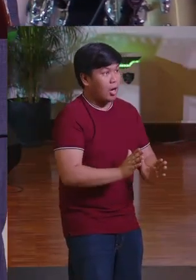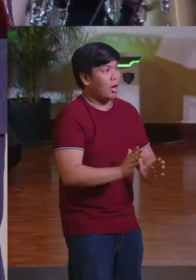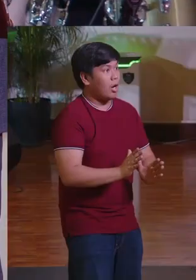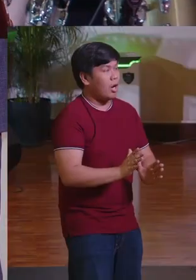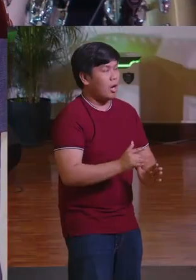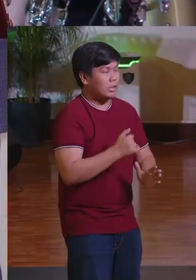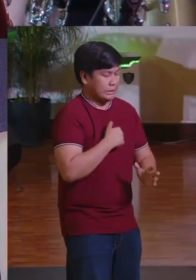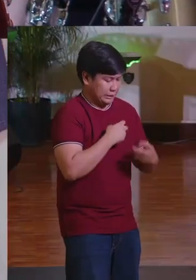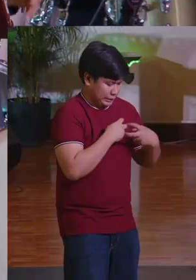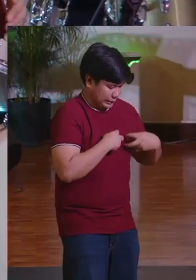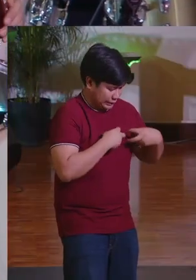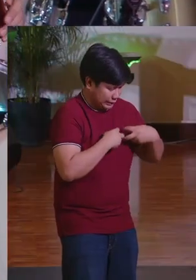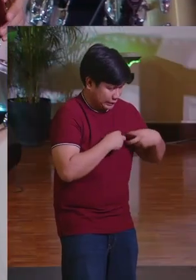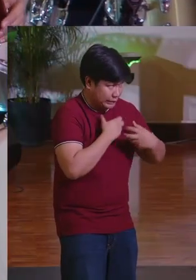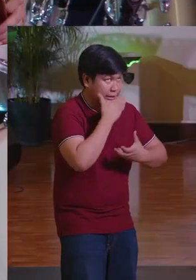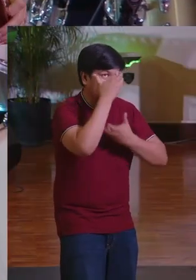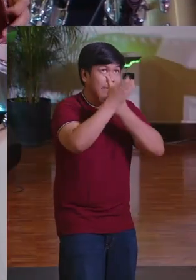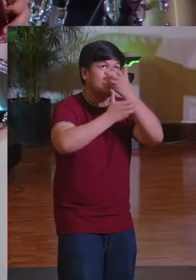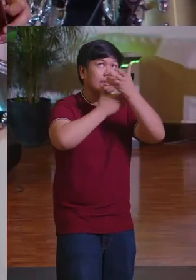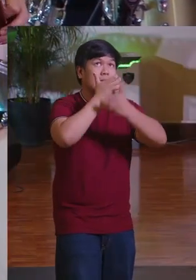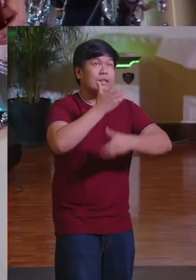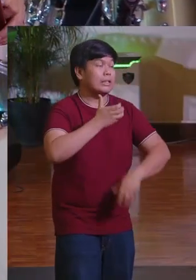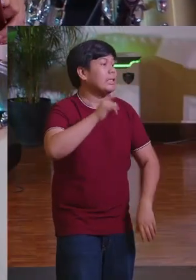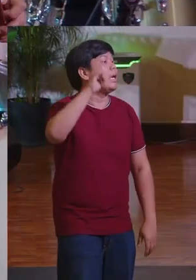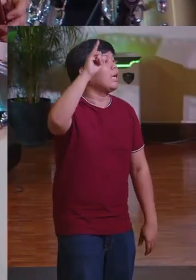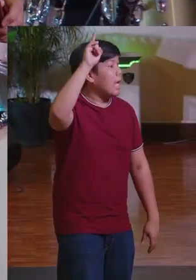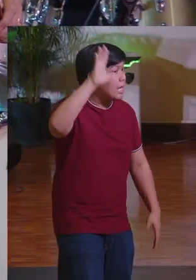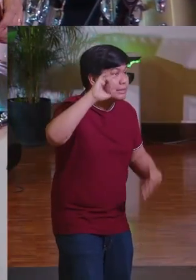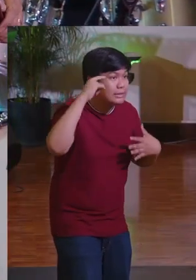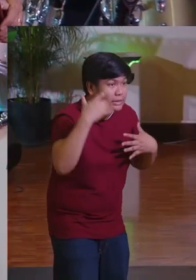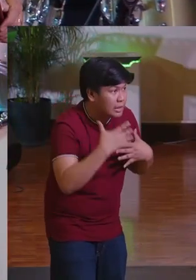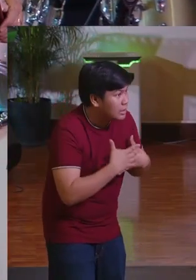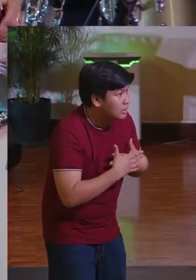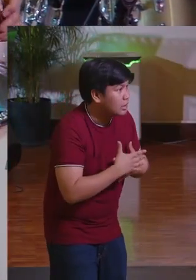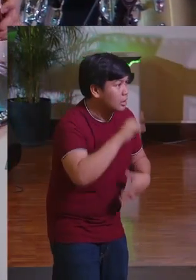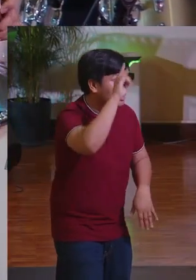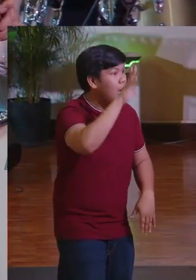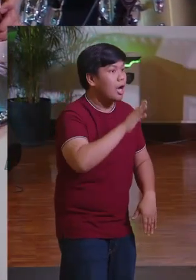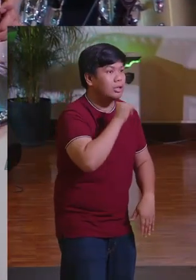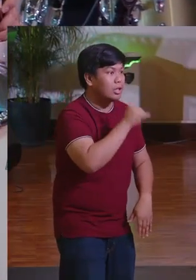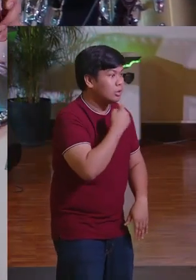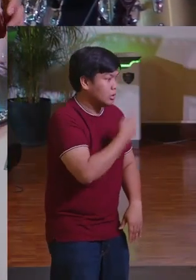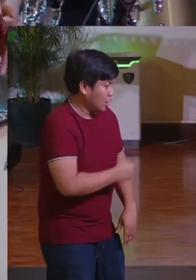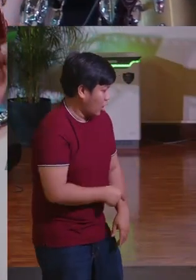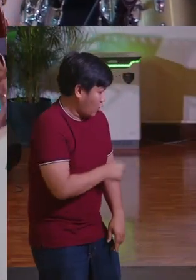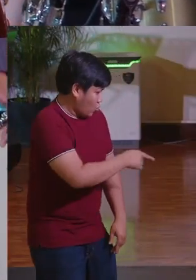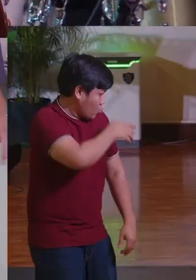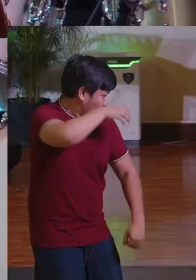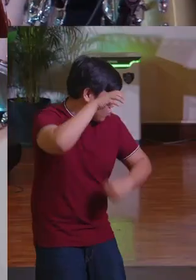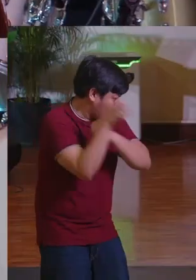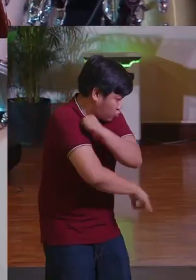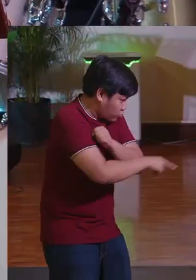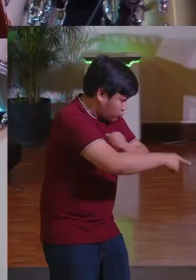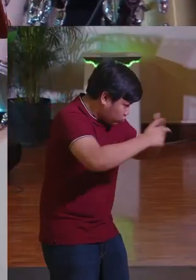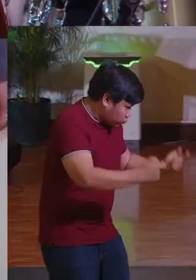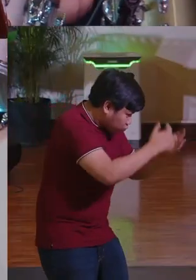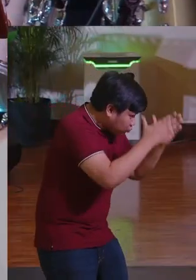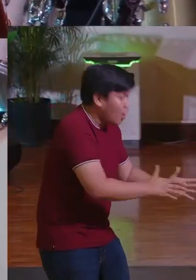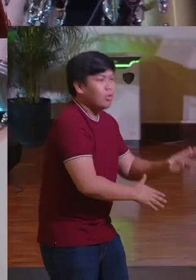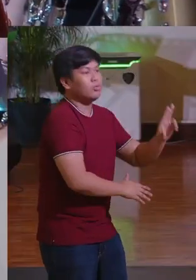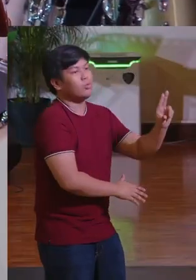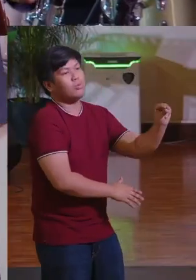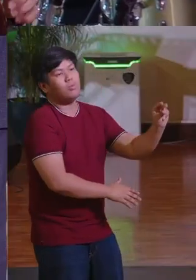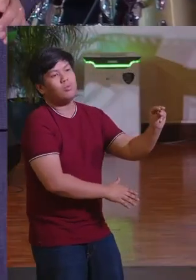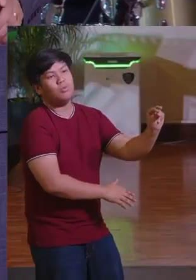upang aminin. Grasya yun di ba? Grasya ng Diyos. Hindi siya nagko-condemn kaagad. Hindi